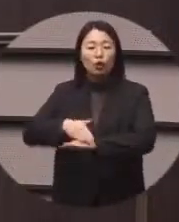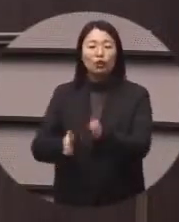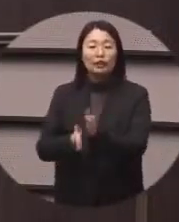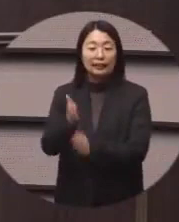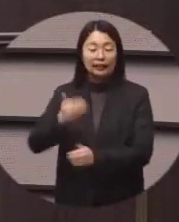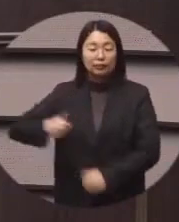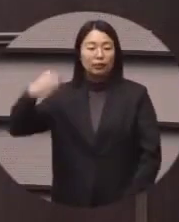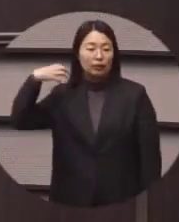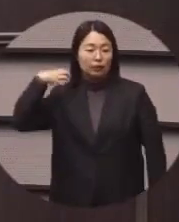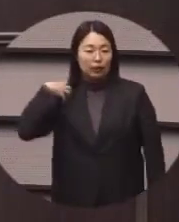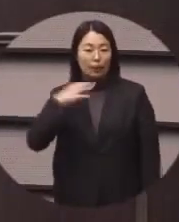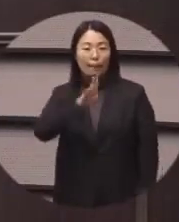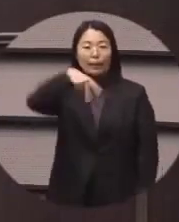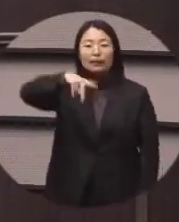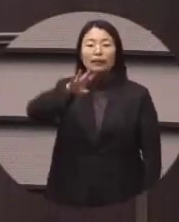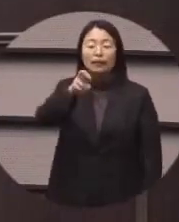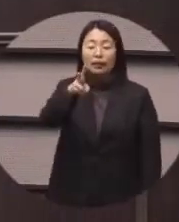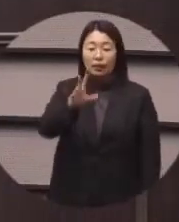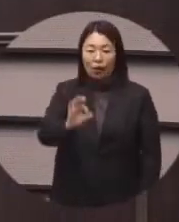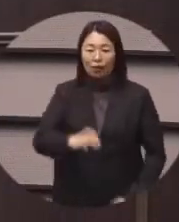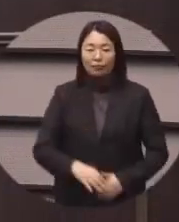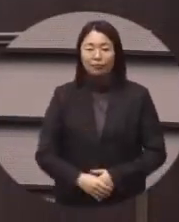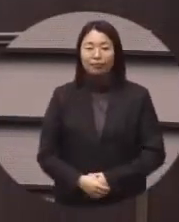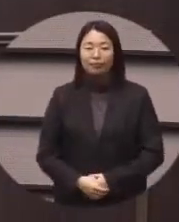시의원 박상영입니다.